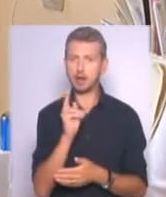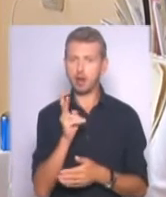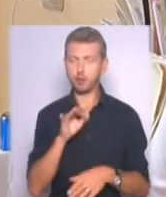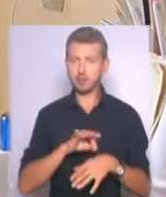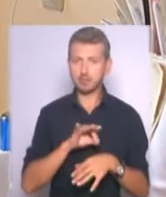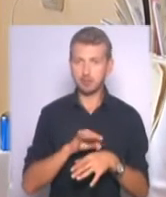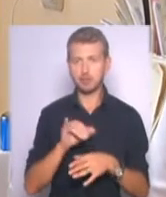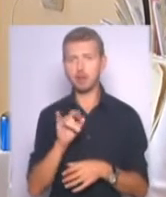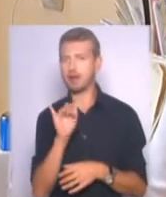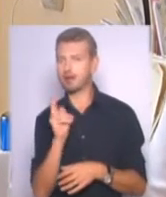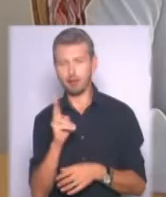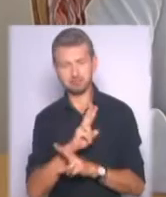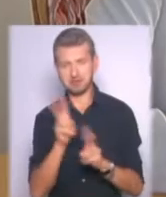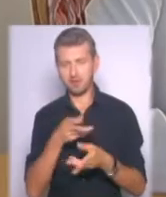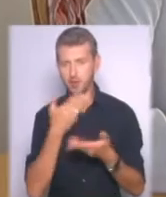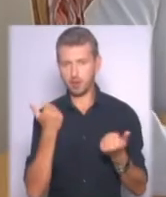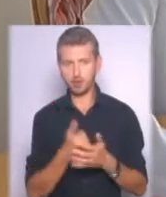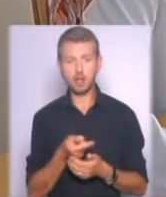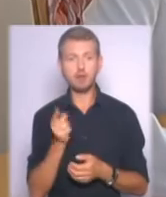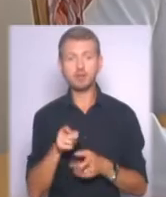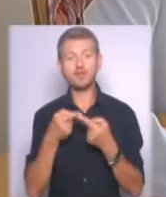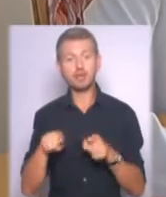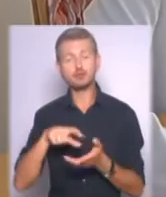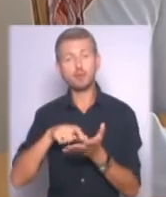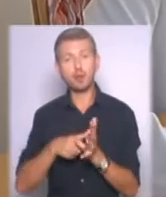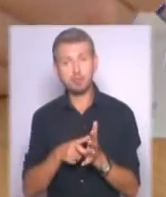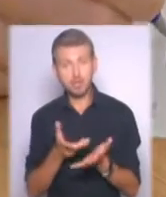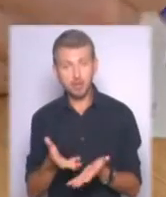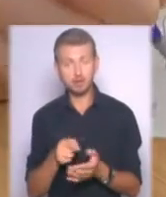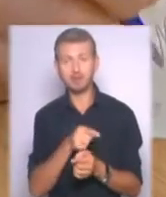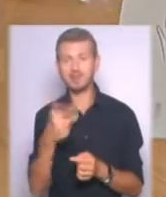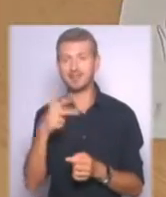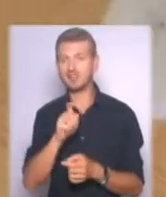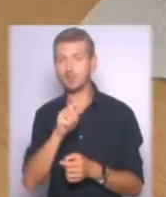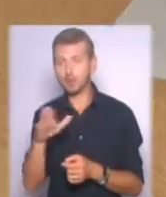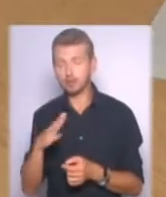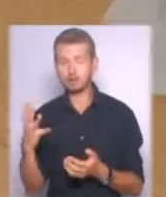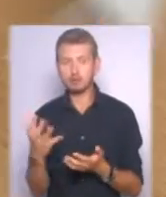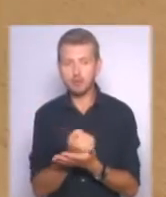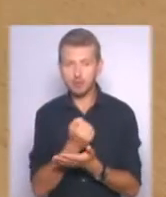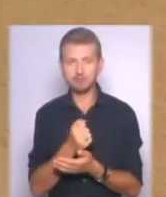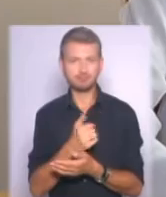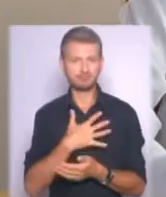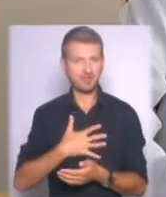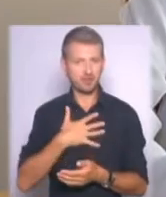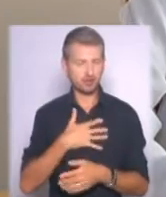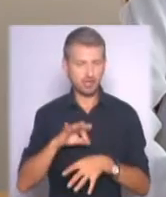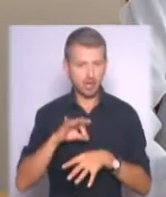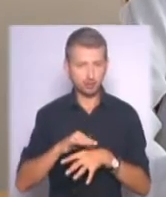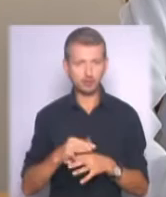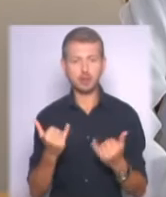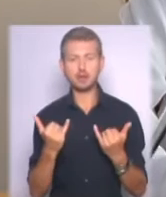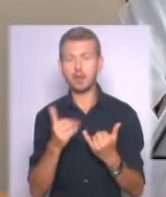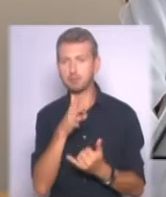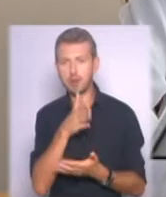і раком нікого не виявлено. Утім, в іншому кабінеті за перші півгодини прийому встановили вже кілька невтішних діагнозів. На даний момент